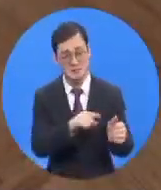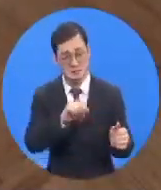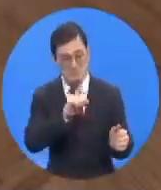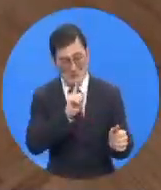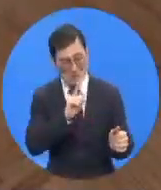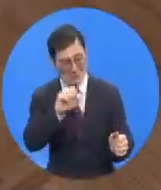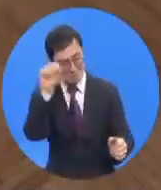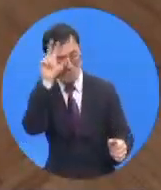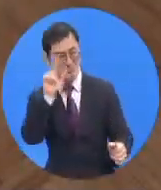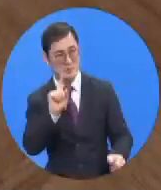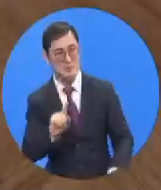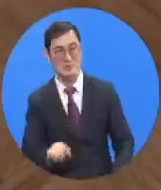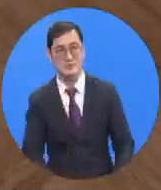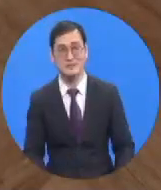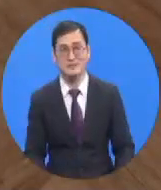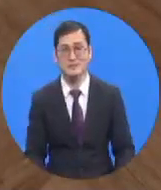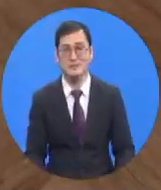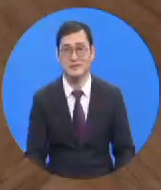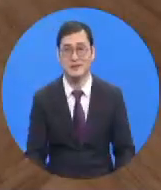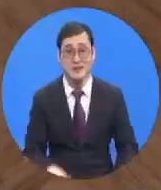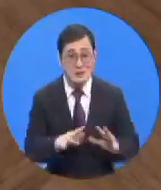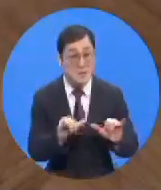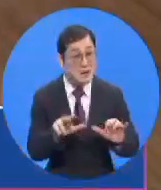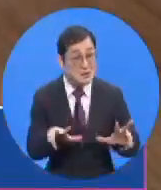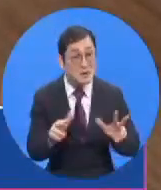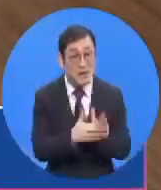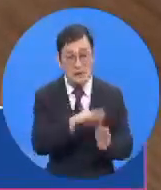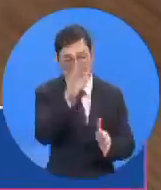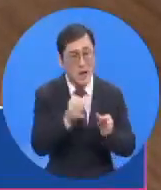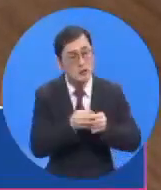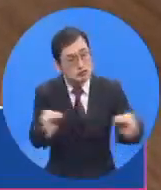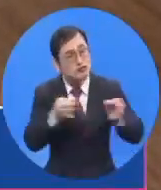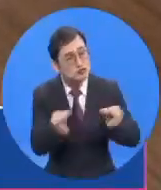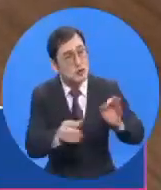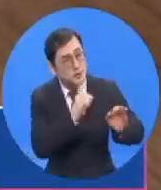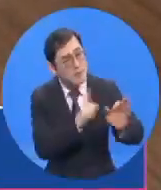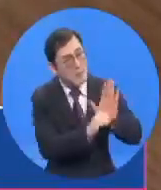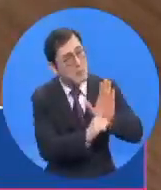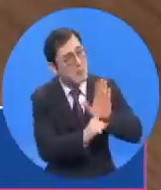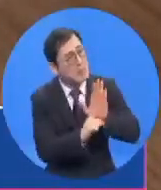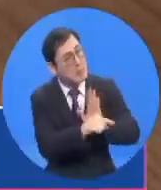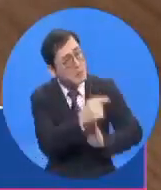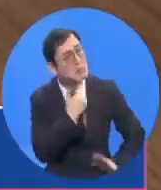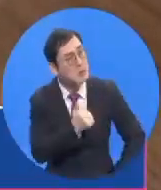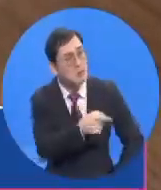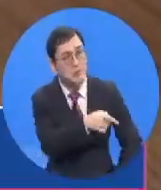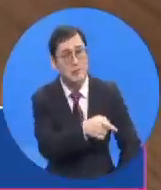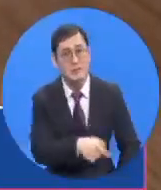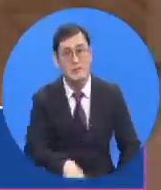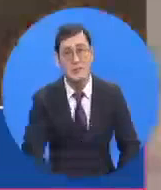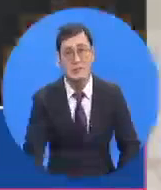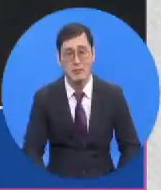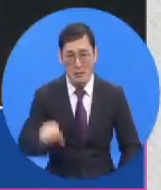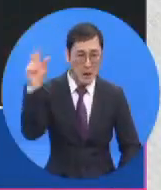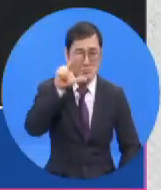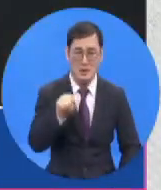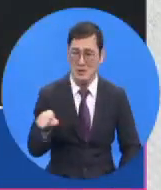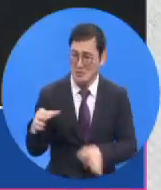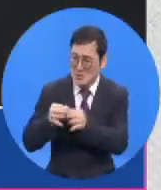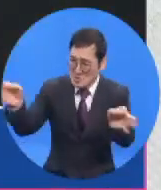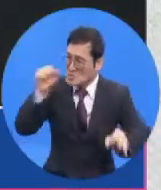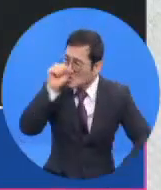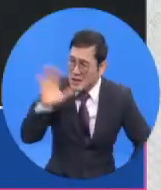의아하고 여태 민주당 지도부는 전국민 다 주자고 4차 추적 재난지원금 얘기하고 있었잖아요. 예. 그래서 왜 느닷없이 저 얘기를